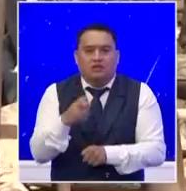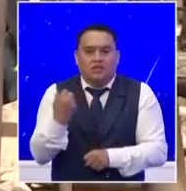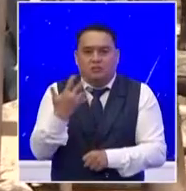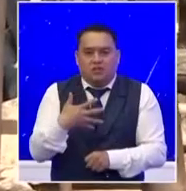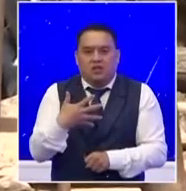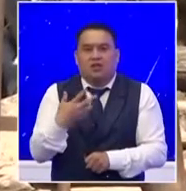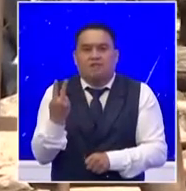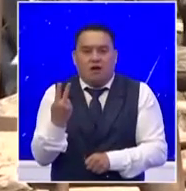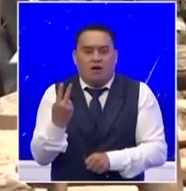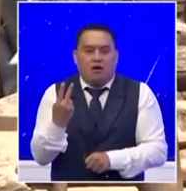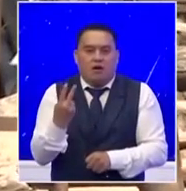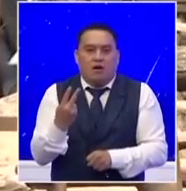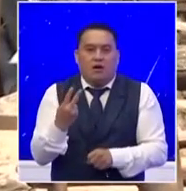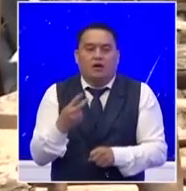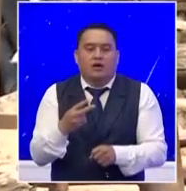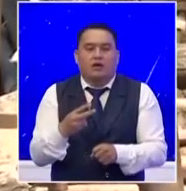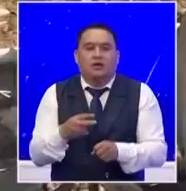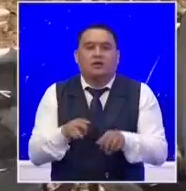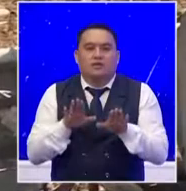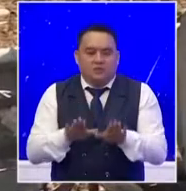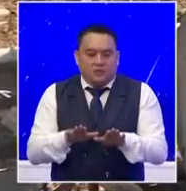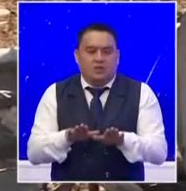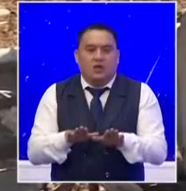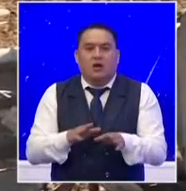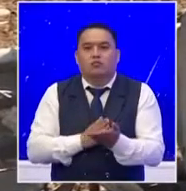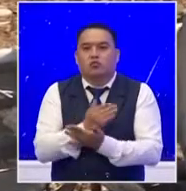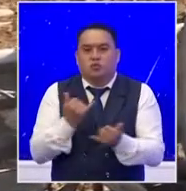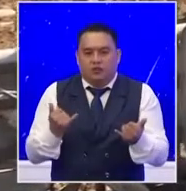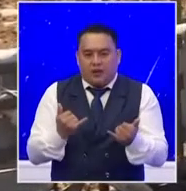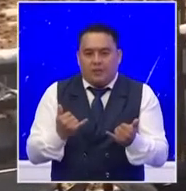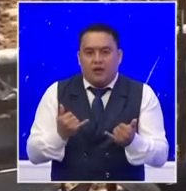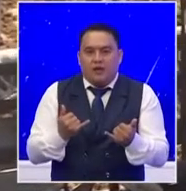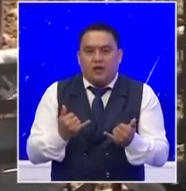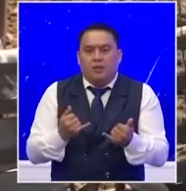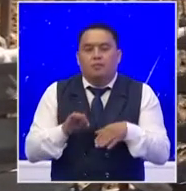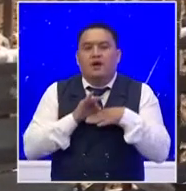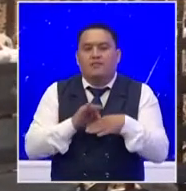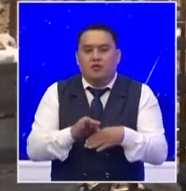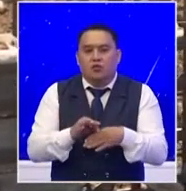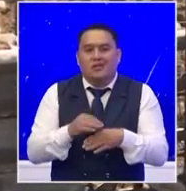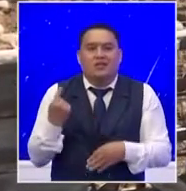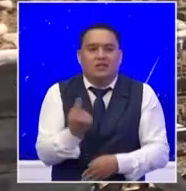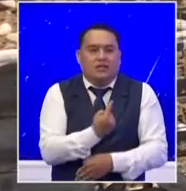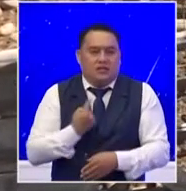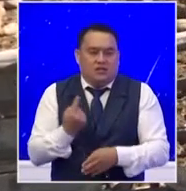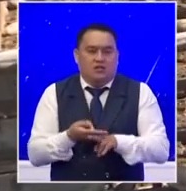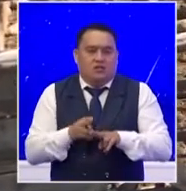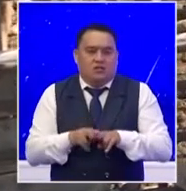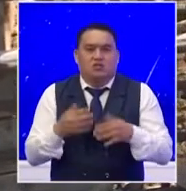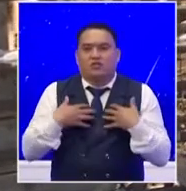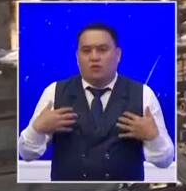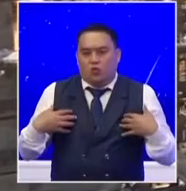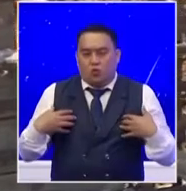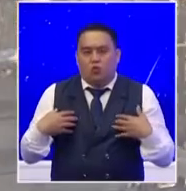252 ветеринарных пунктов. На сегодняшний день проведено, идентифицировано сельскохозяйственных